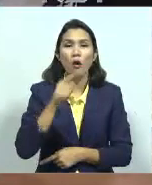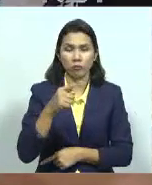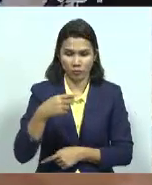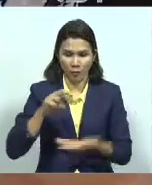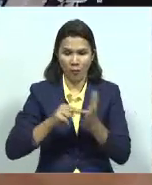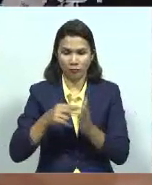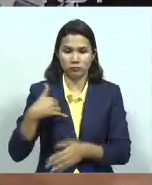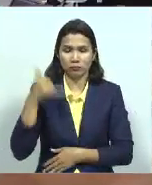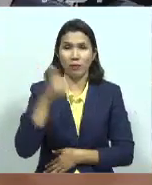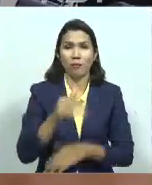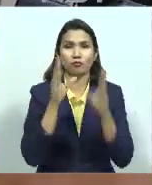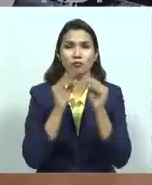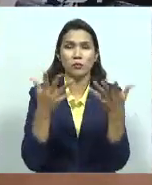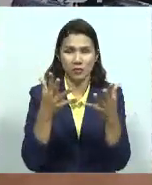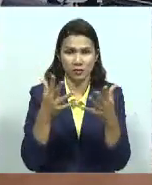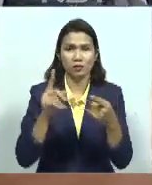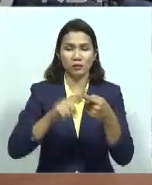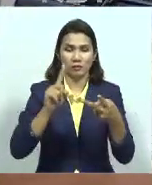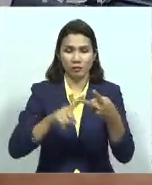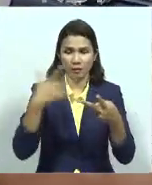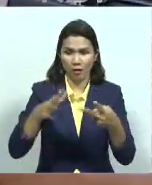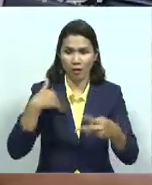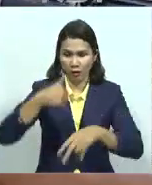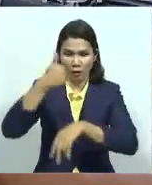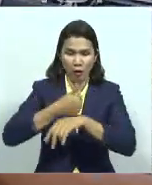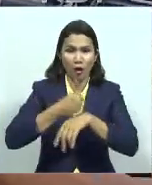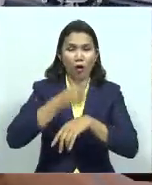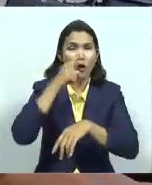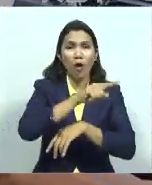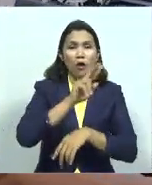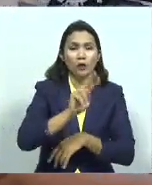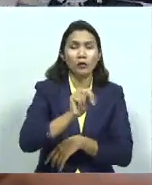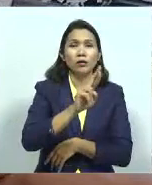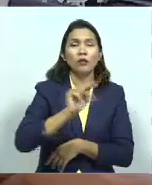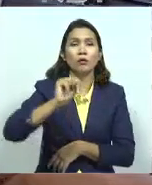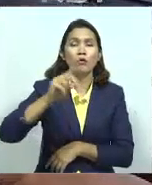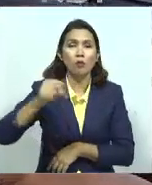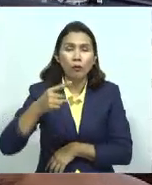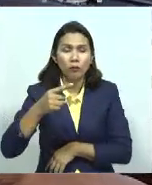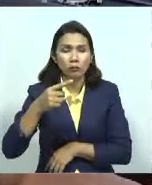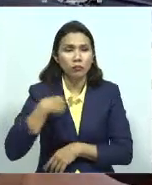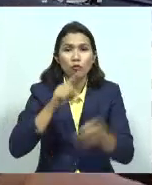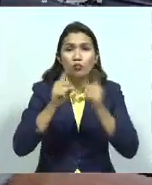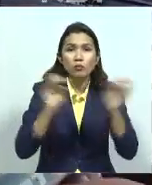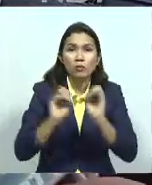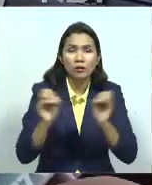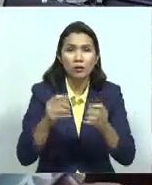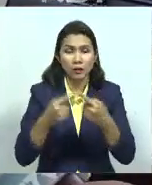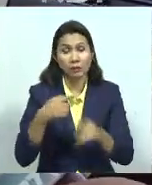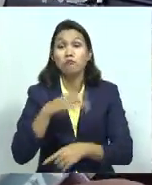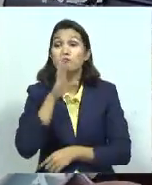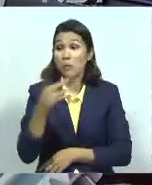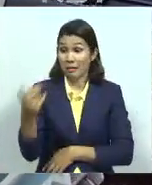อบเพราะไม่ได้เข้าประชุมกับเขาอันที่สองก็ยังไม่ได้พูดคุยกับท่านณรงค์ศักดิ์เลยแต่ถ้าถามว่าท่านเป็นอย่าง